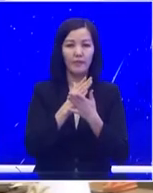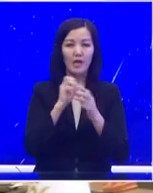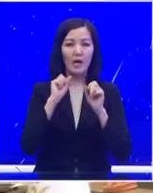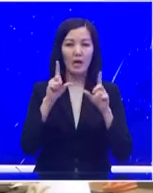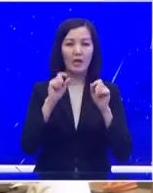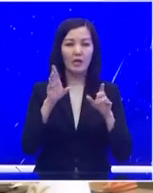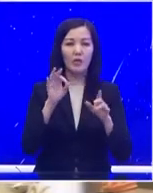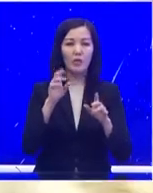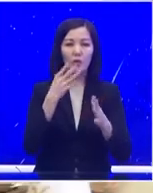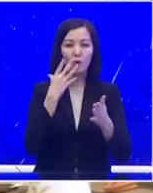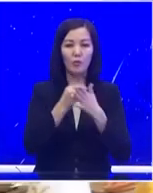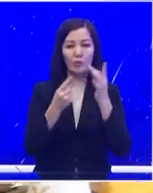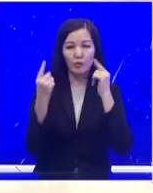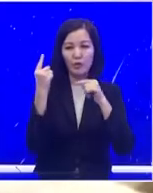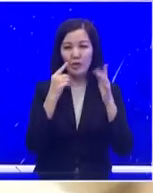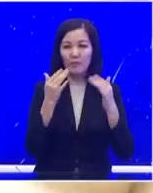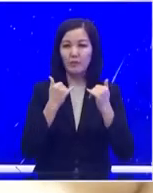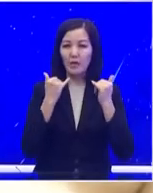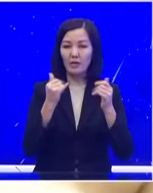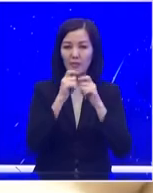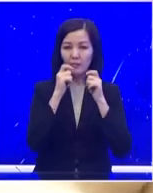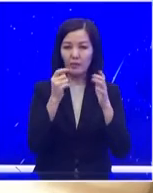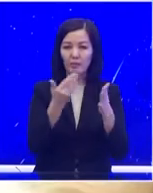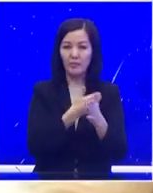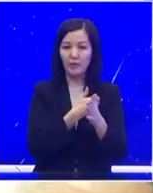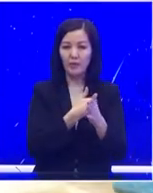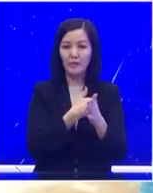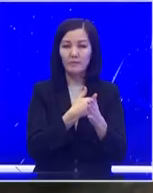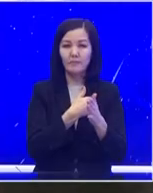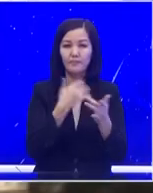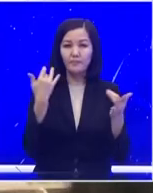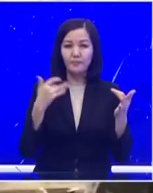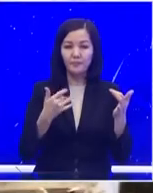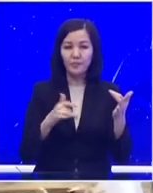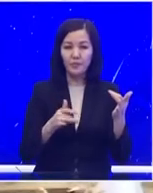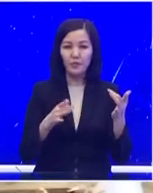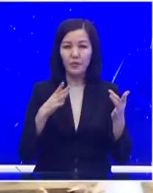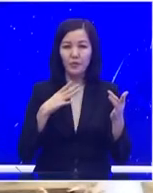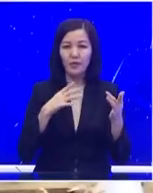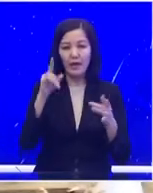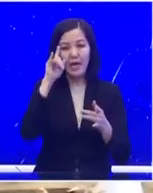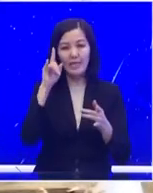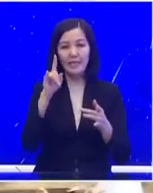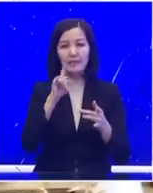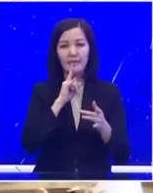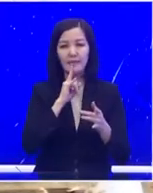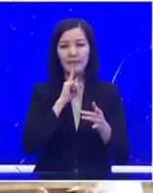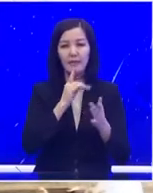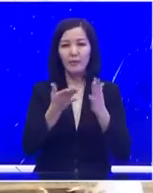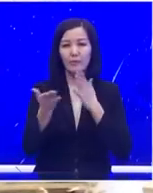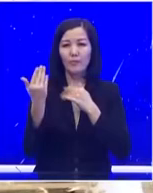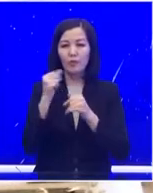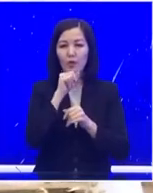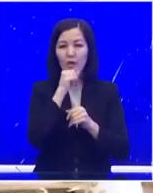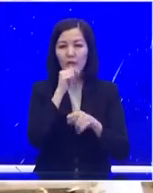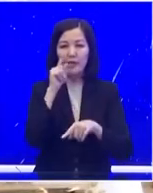ордаға неге өзім шығармашылымнан бір күй арнамасқа» деген. Бұл күйде андай қазақтың жаңа бұрынғы